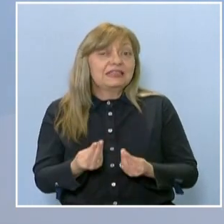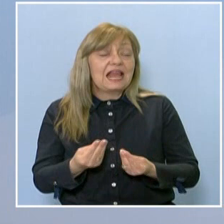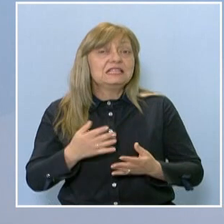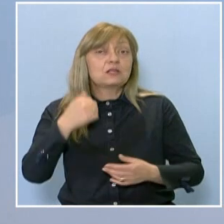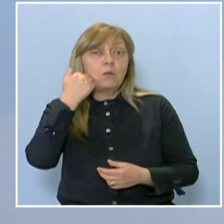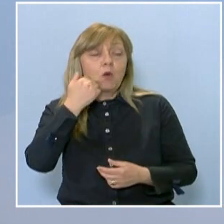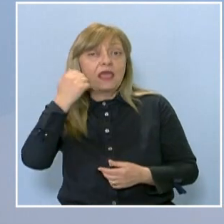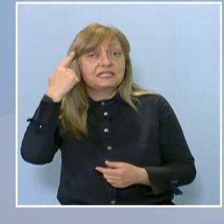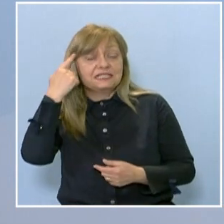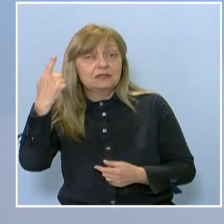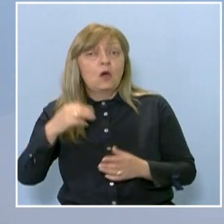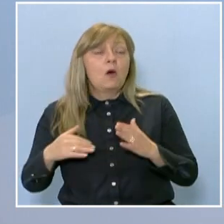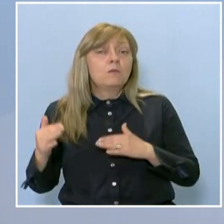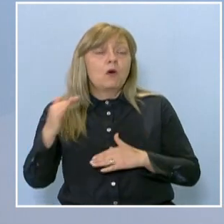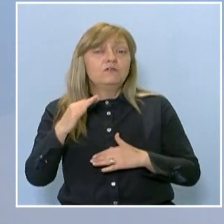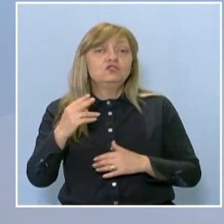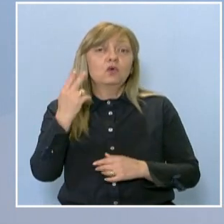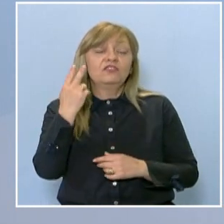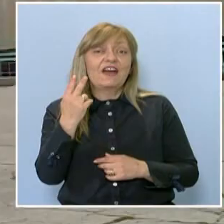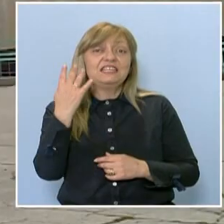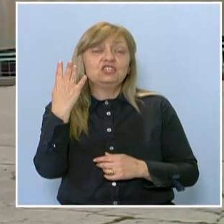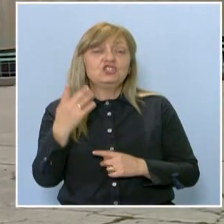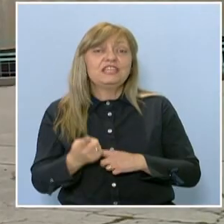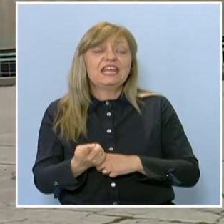от 24 000 възрастни.